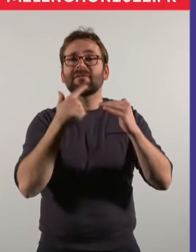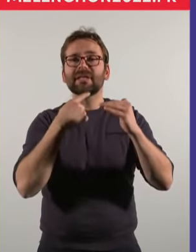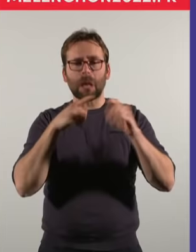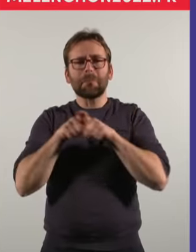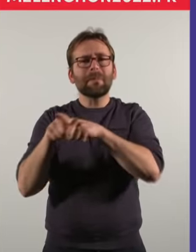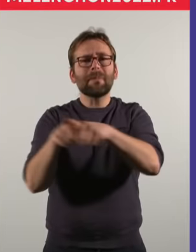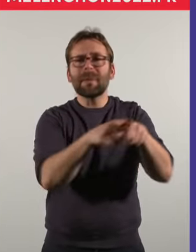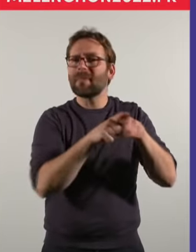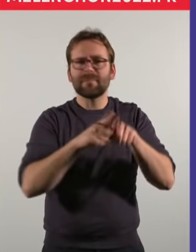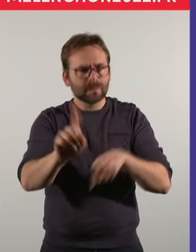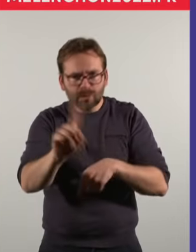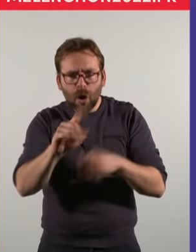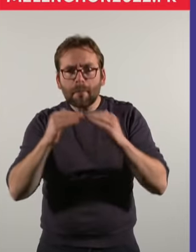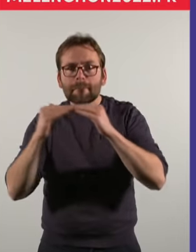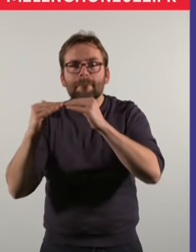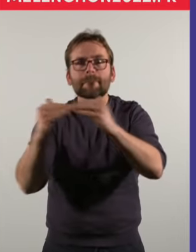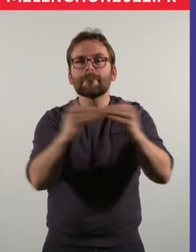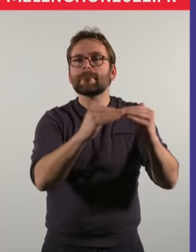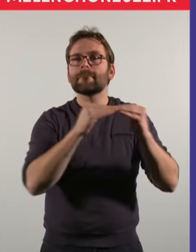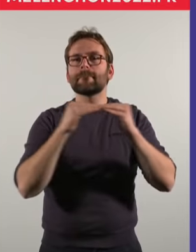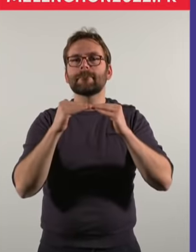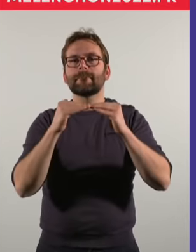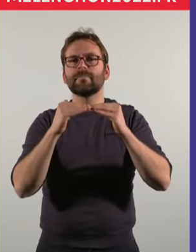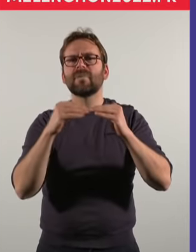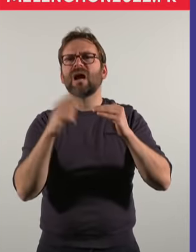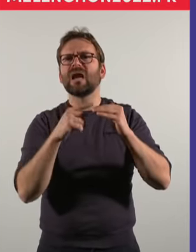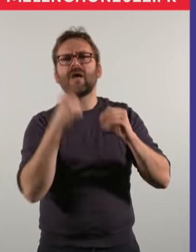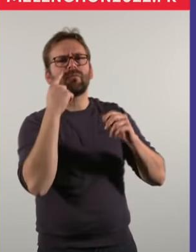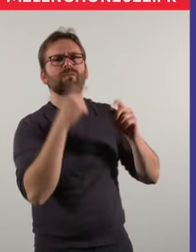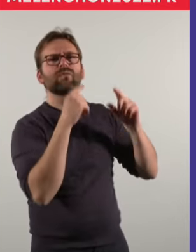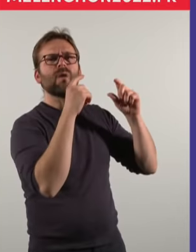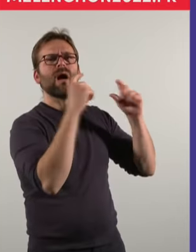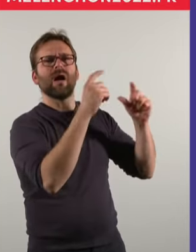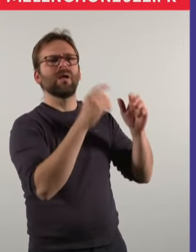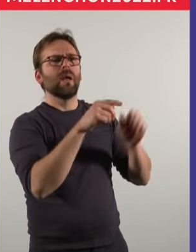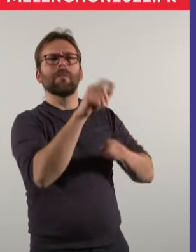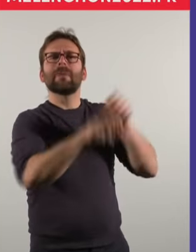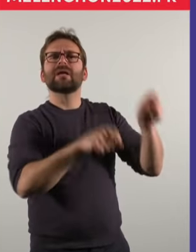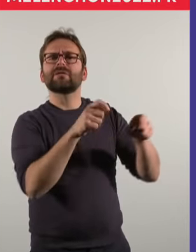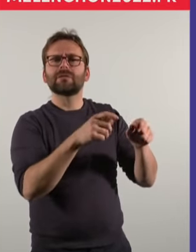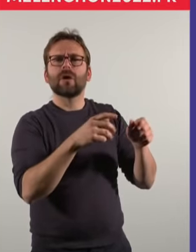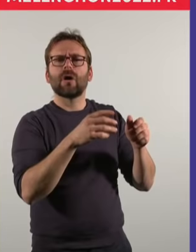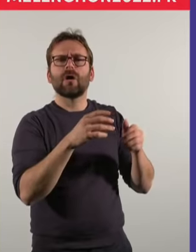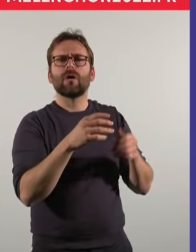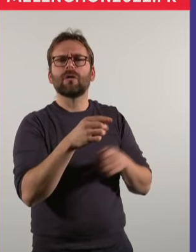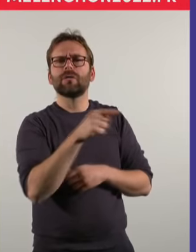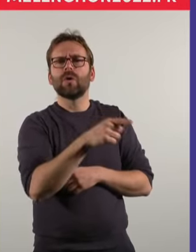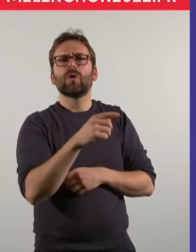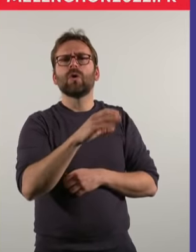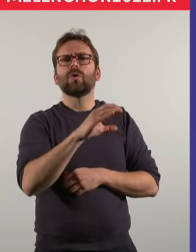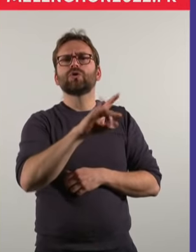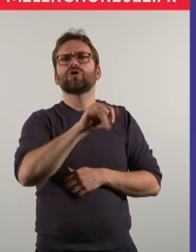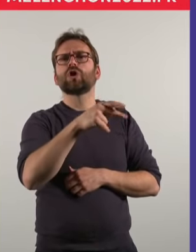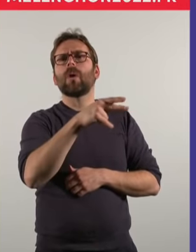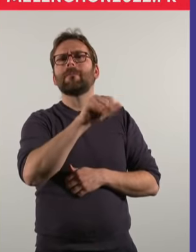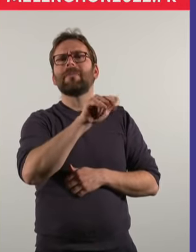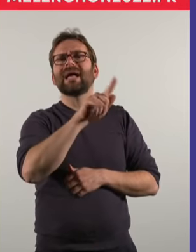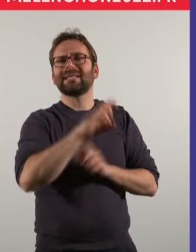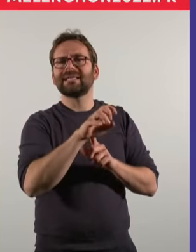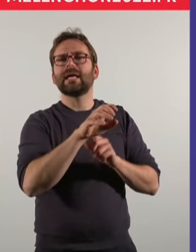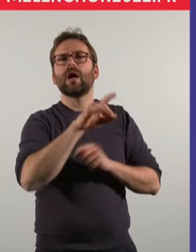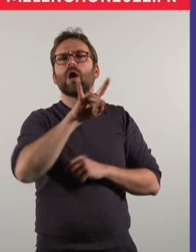semblable. Ce sont les mots terribles que j'ai vus inscrits sur la charte de ces pauvres gens de Champagner dans la Haute-Saône qui demandaient qu'on arrête